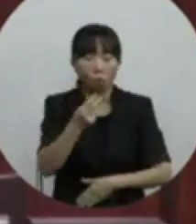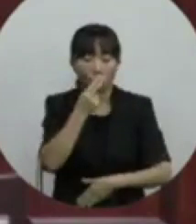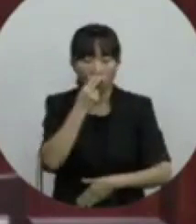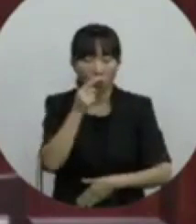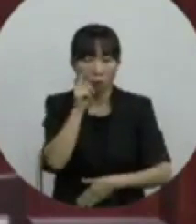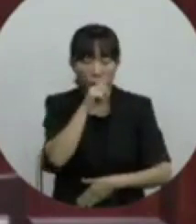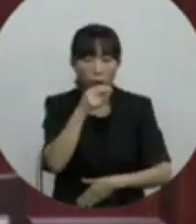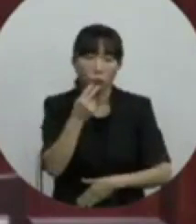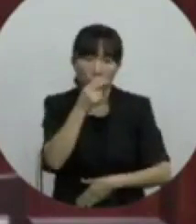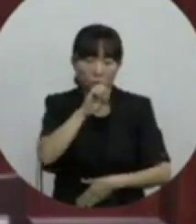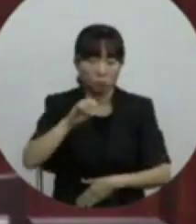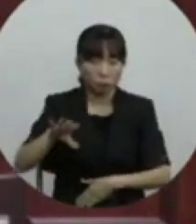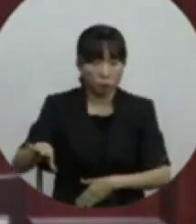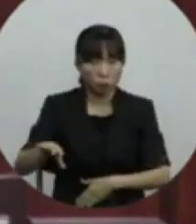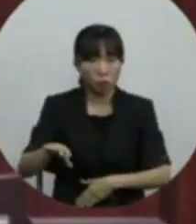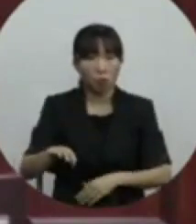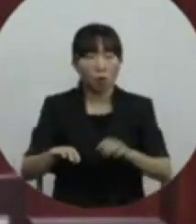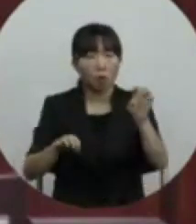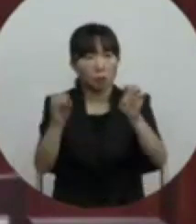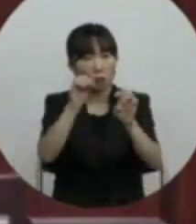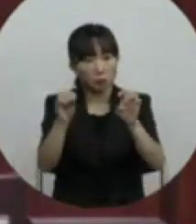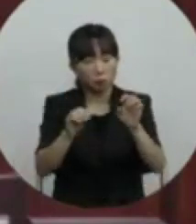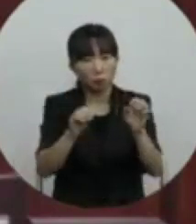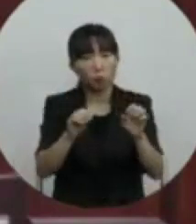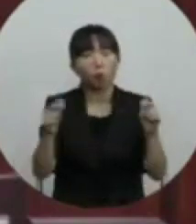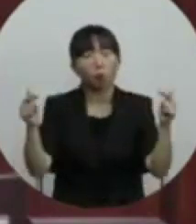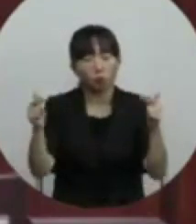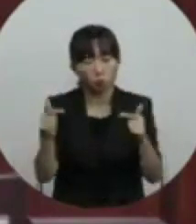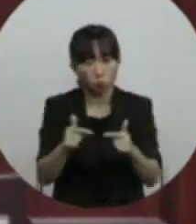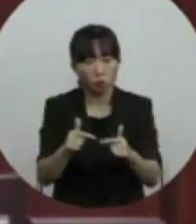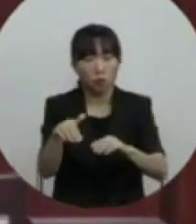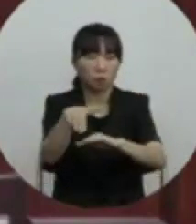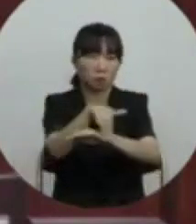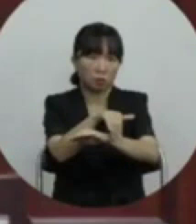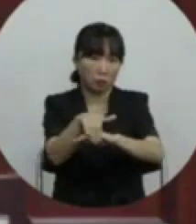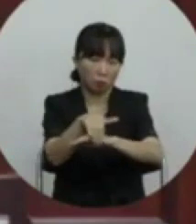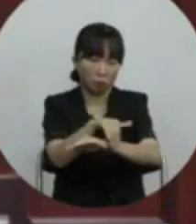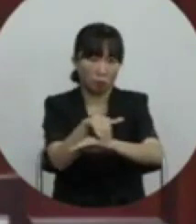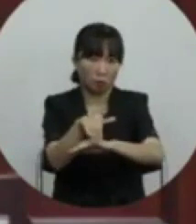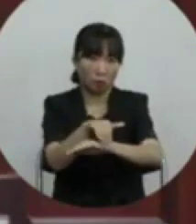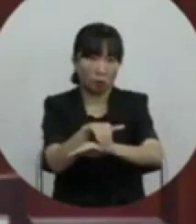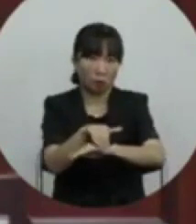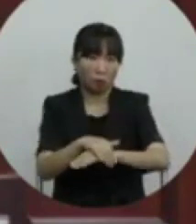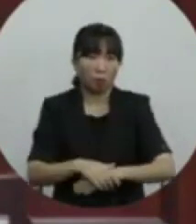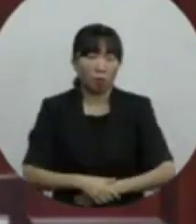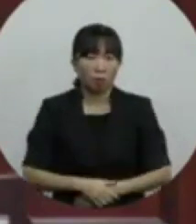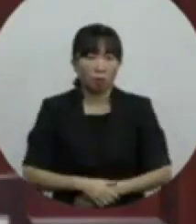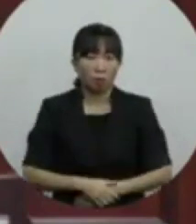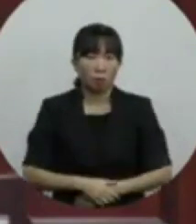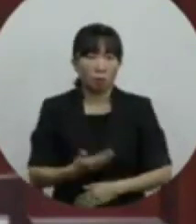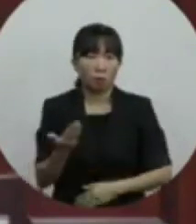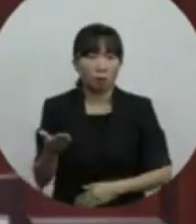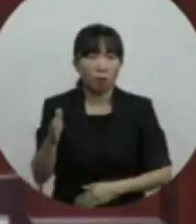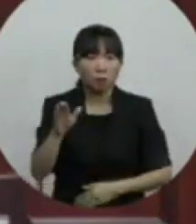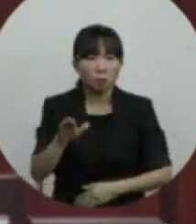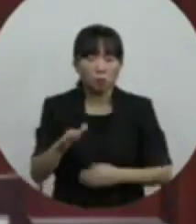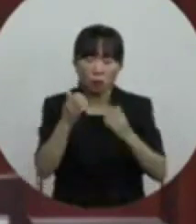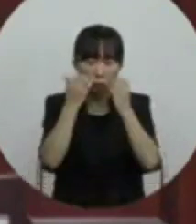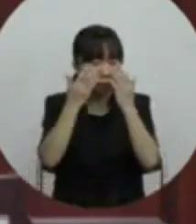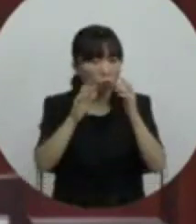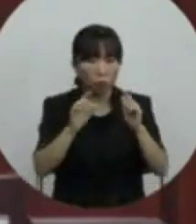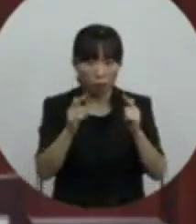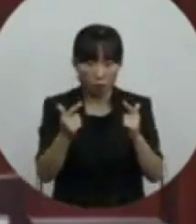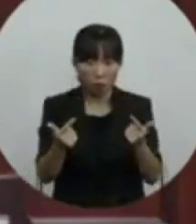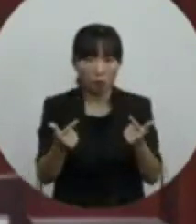배출량을 40%로 감축하기 위한 계획입니다. 예, 그러나 이러한 경기도의 정책은 사실 크게 새로운 것도